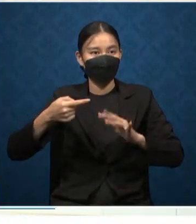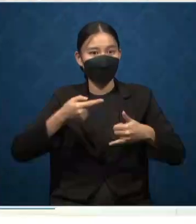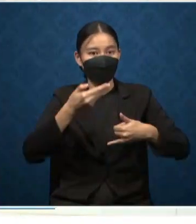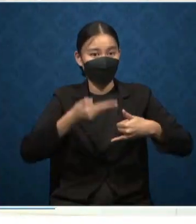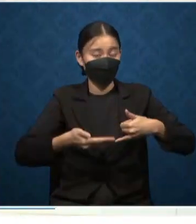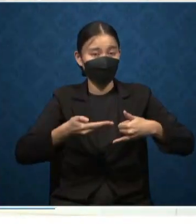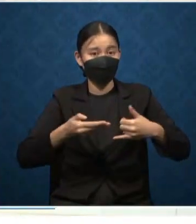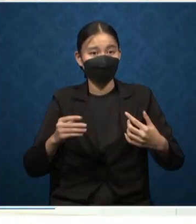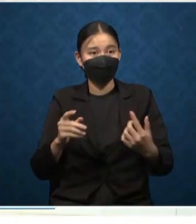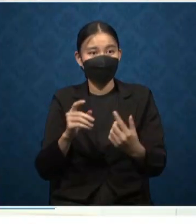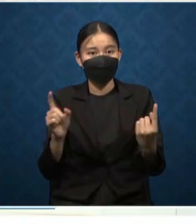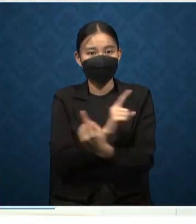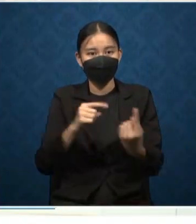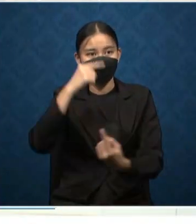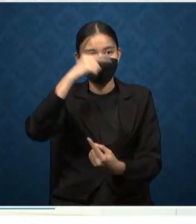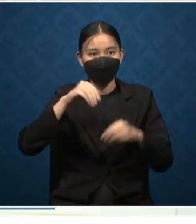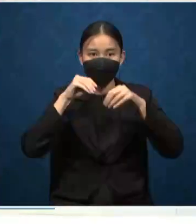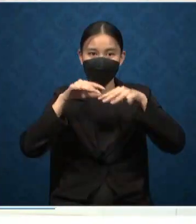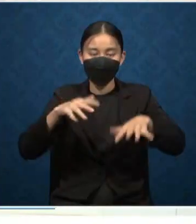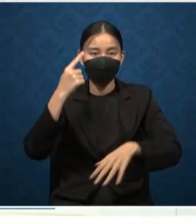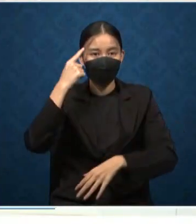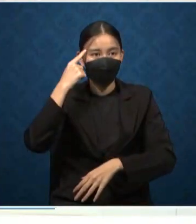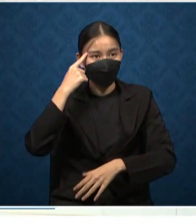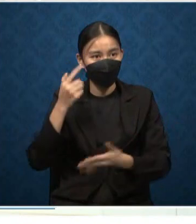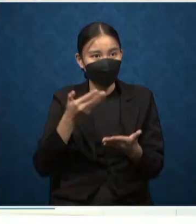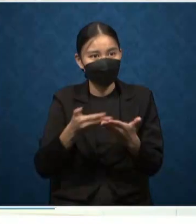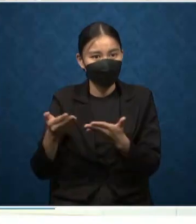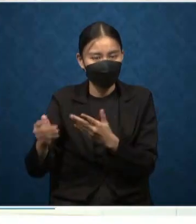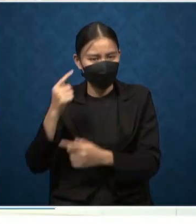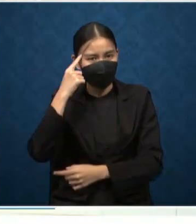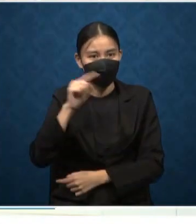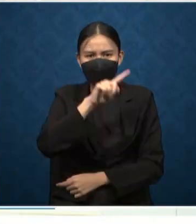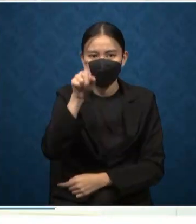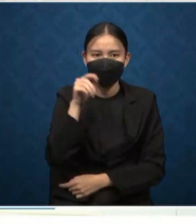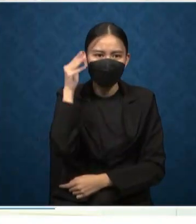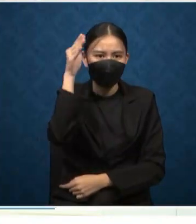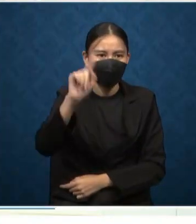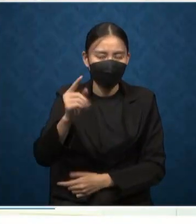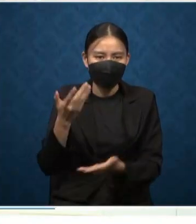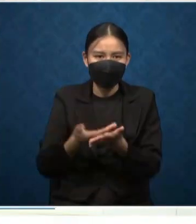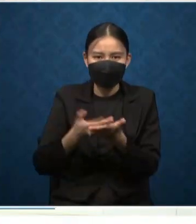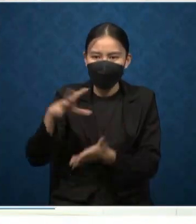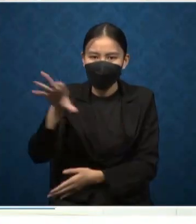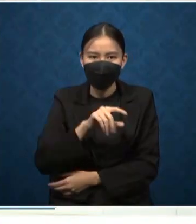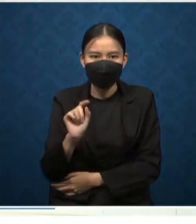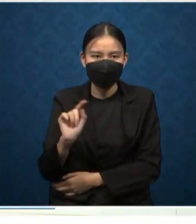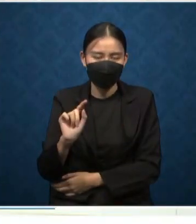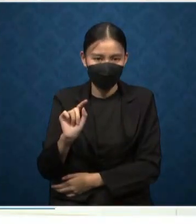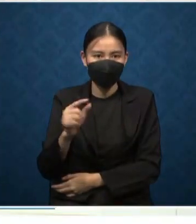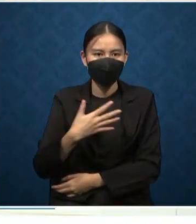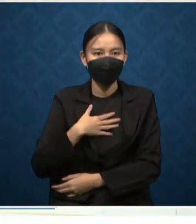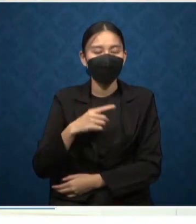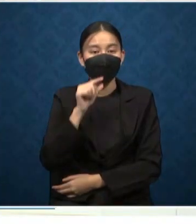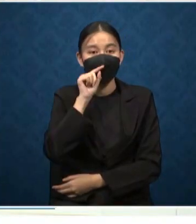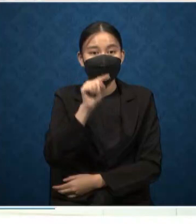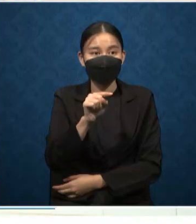ให้สังคมรบรเปการทั่วไปไปประมูลซื้อไปทะเบีนต่ ก็สงสัยต่มาว่านำเงินจากไหนมาผมไดมข